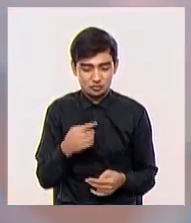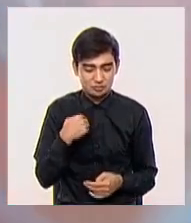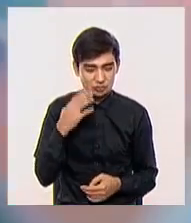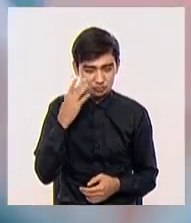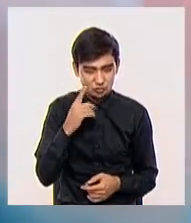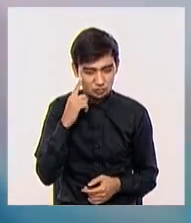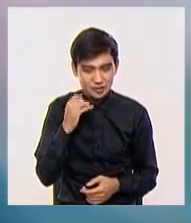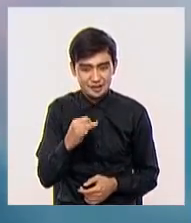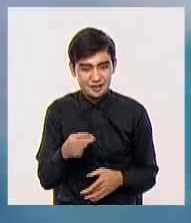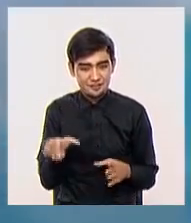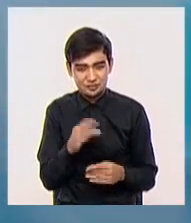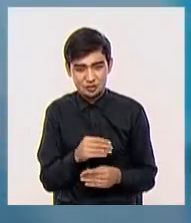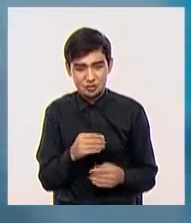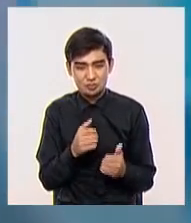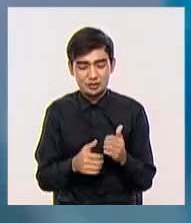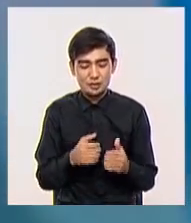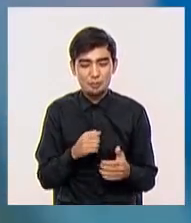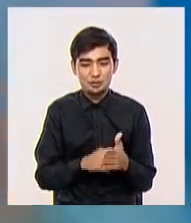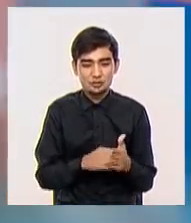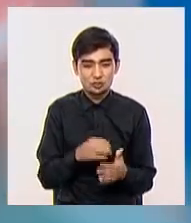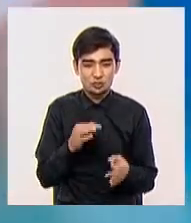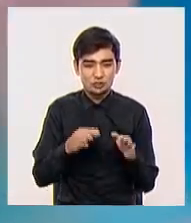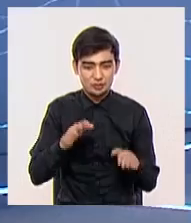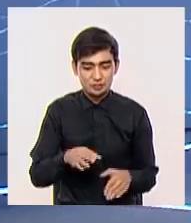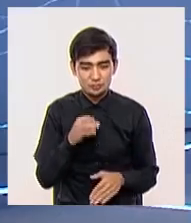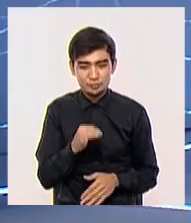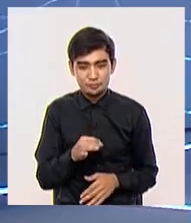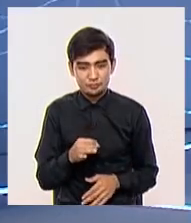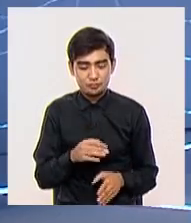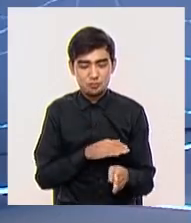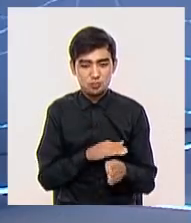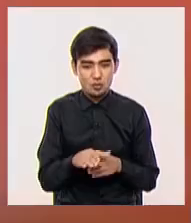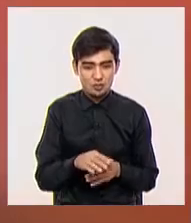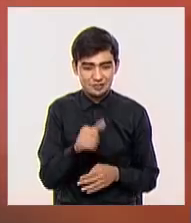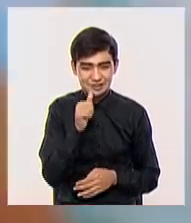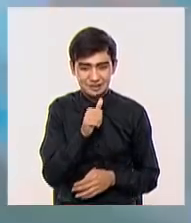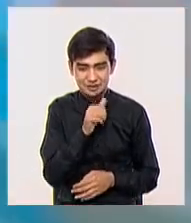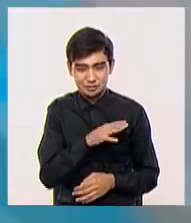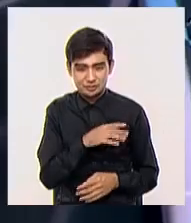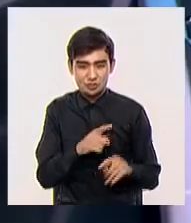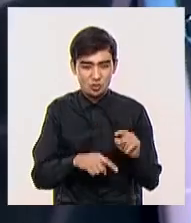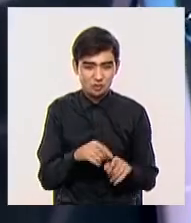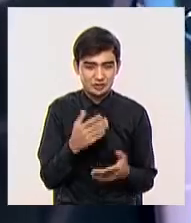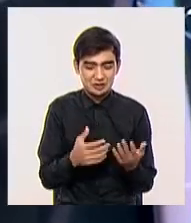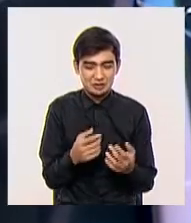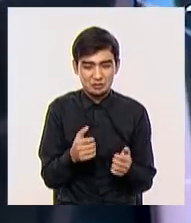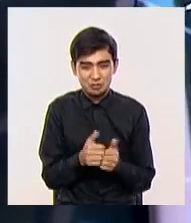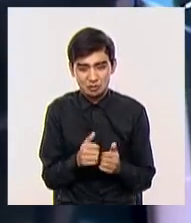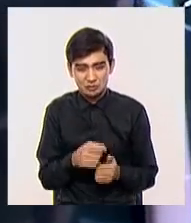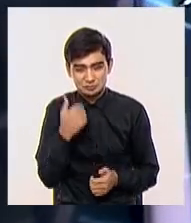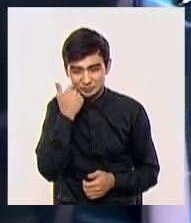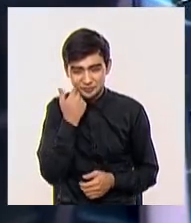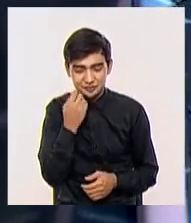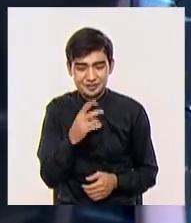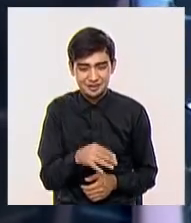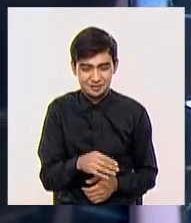себебі бүткіл рәсім, сот рәсімі, оның алдында тергеу рәсімі толығымен құпия түрде өтеді. Туыс қой, жақын қой деп, ұят қой дегеннен